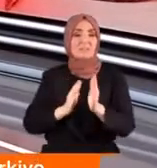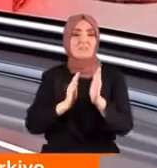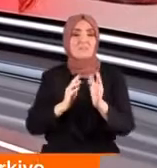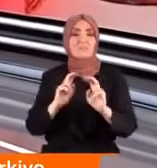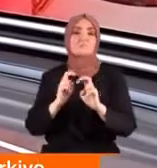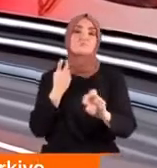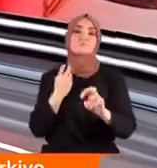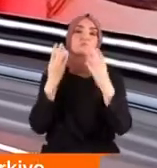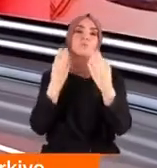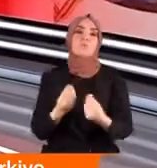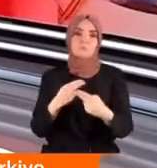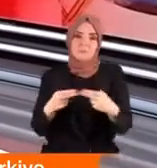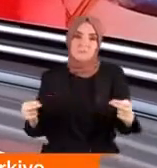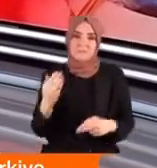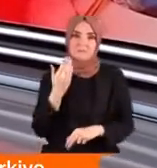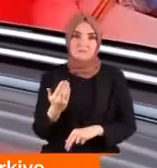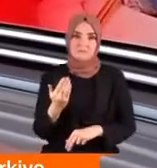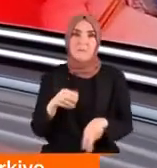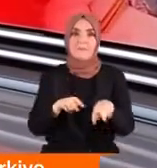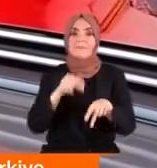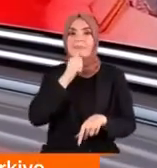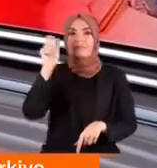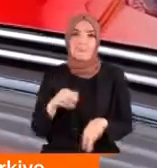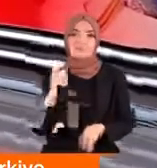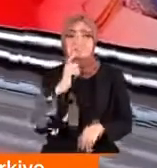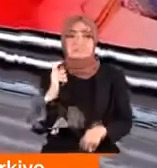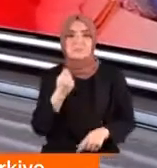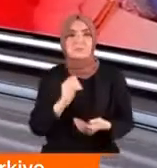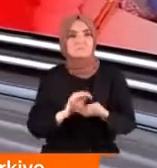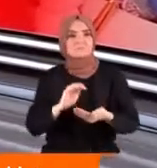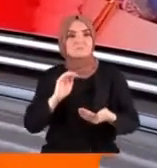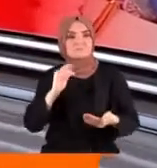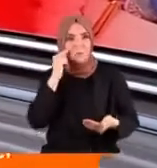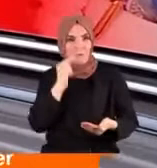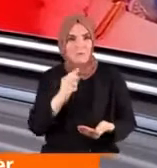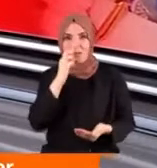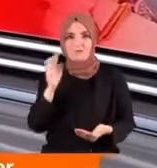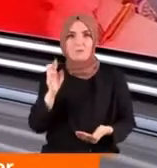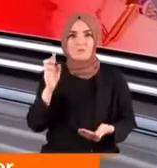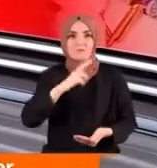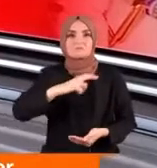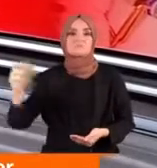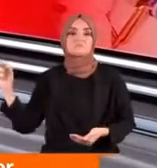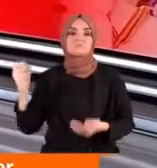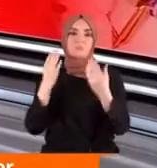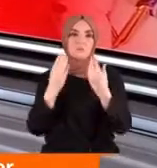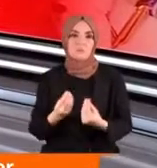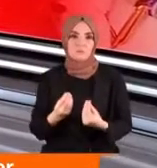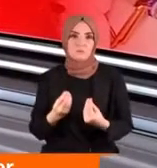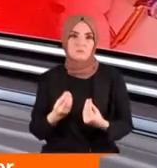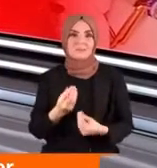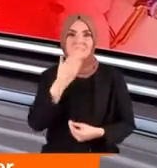bu. Mehmet Duvar yılların birikimi olan parasını dolandırıcılara kaptırdı. Ama sadece parasından olmadı. Eşi de küstü